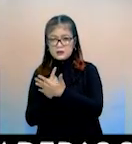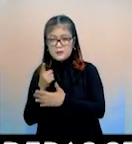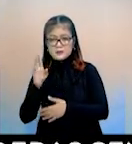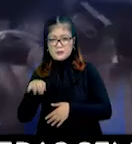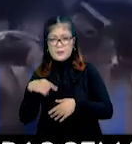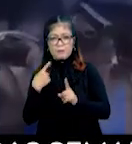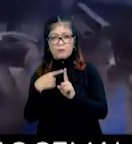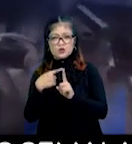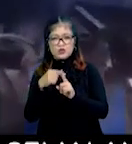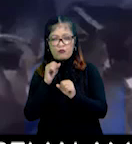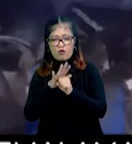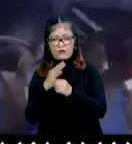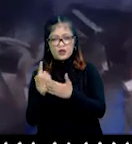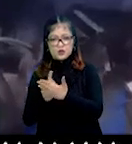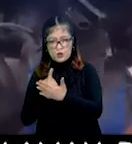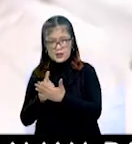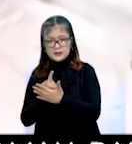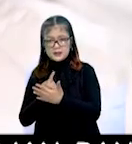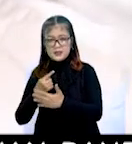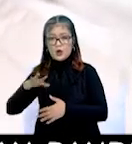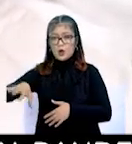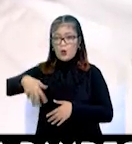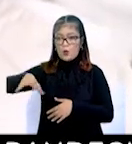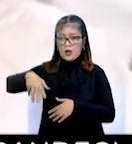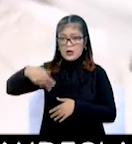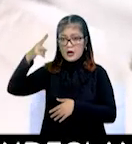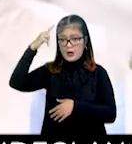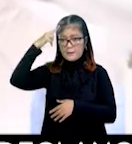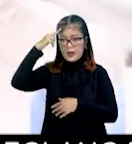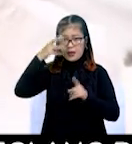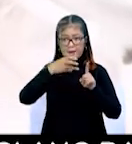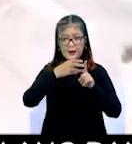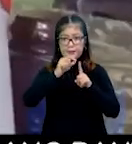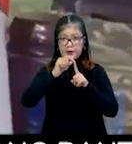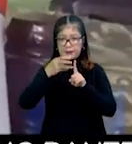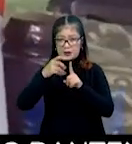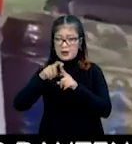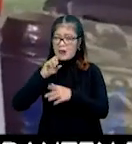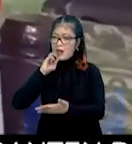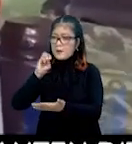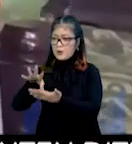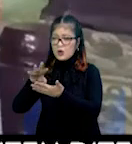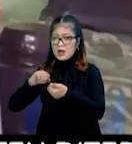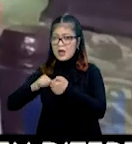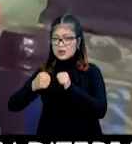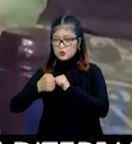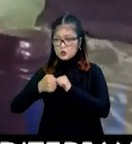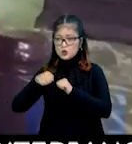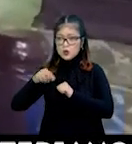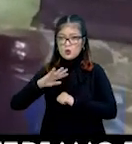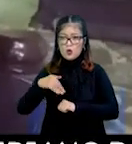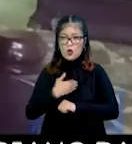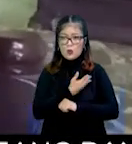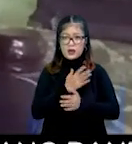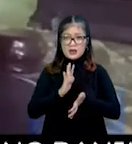COVID-19. Tidak hanya keluarga, bahkan kepala BPD setempat yang melaporkan kasus dugaan korupsi mantan kepala desa